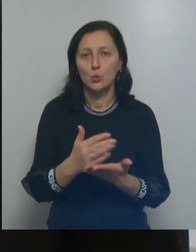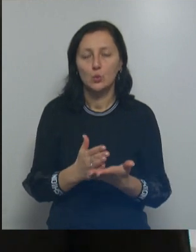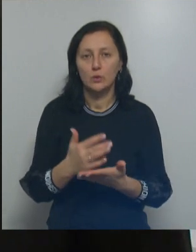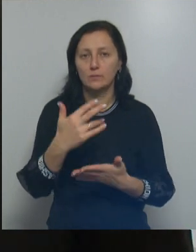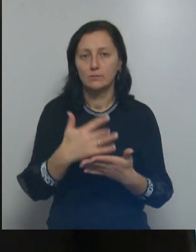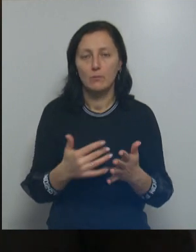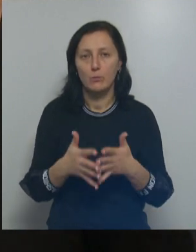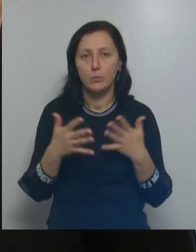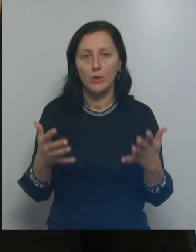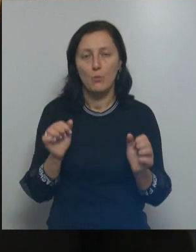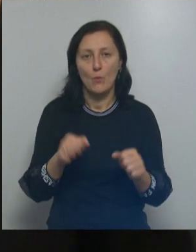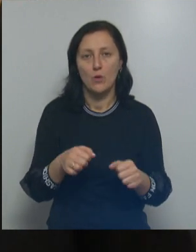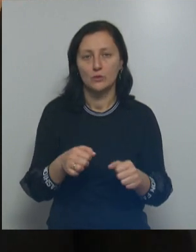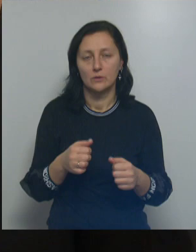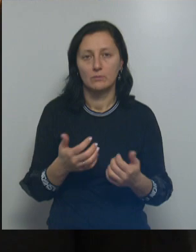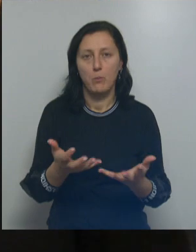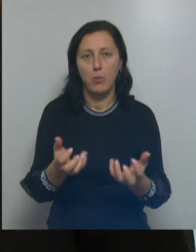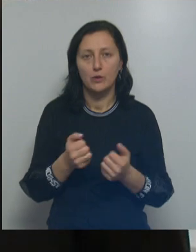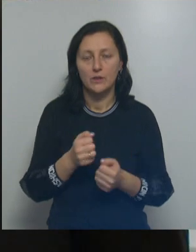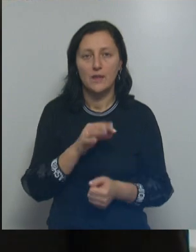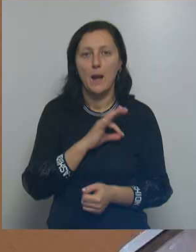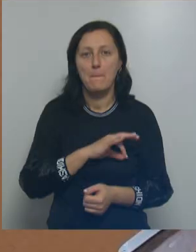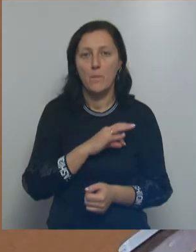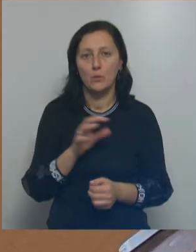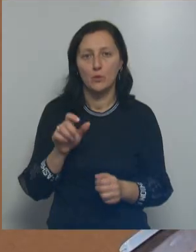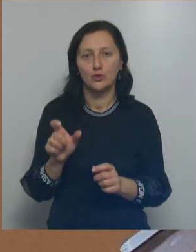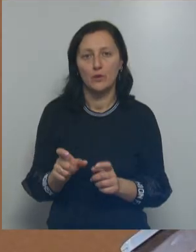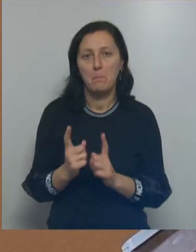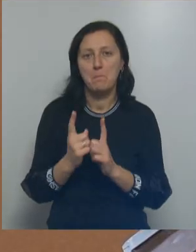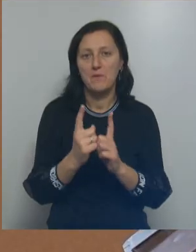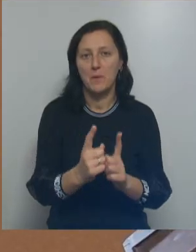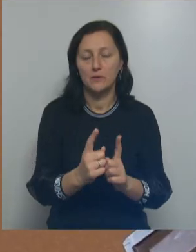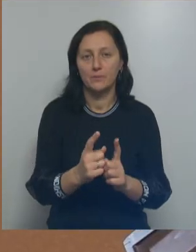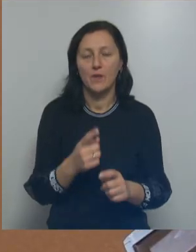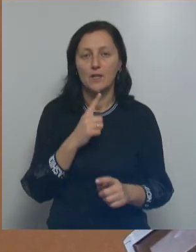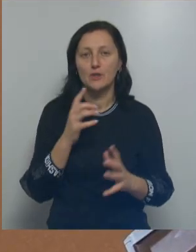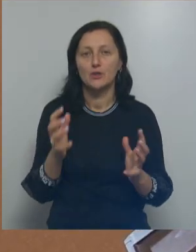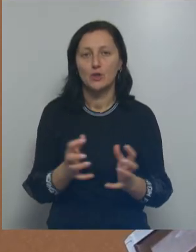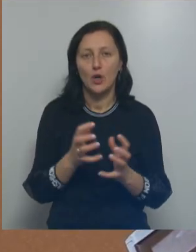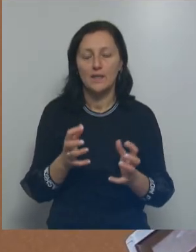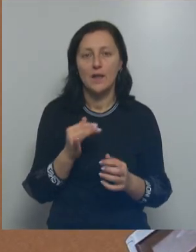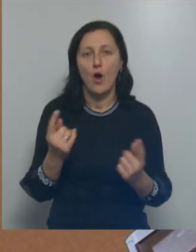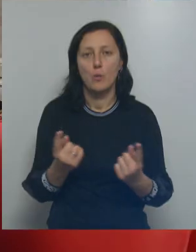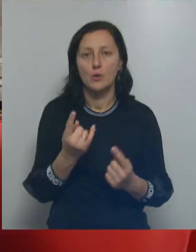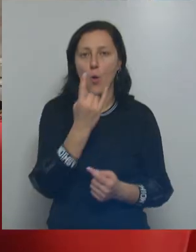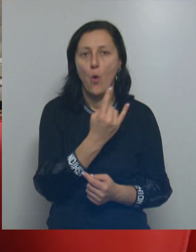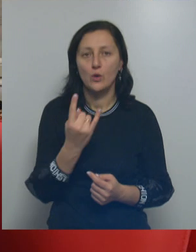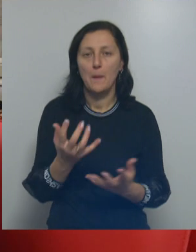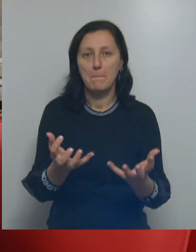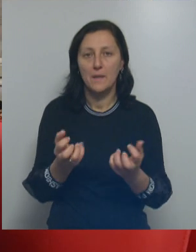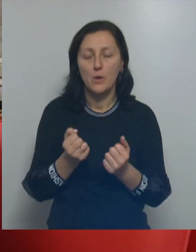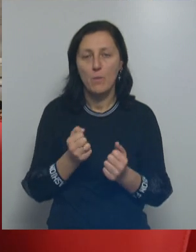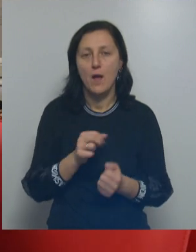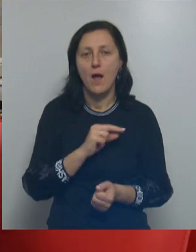услуги в электронном виде можно оказать именно в секторе пользовательского сопровождения. Сохранили, конечно, и привычные окна приема. Работают